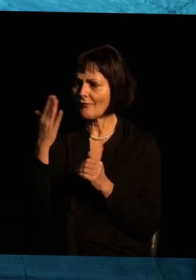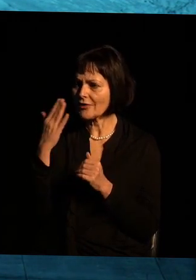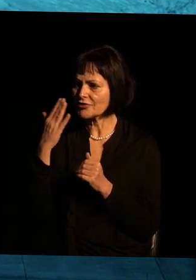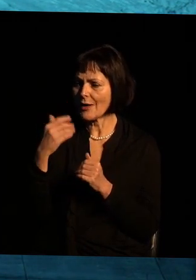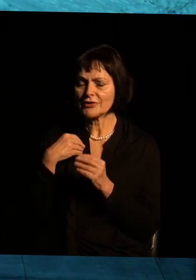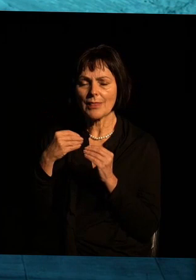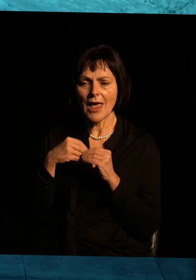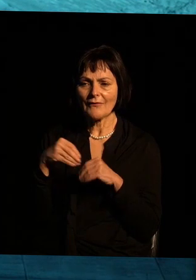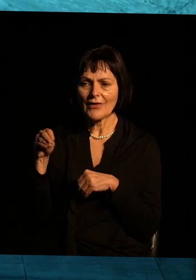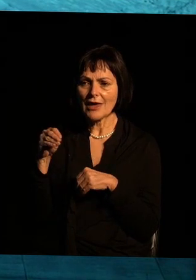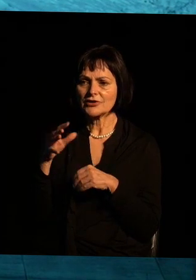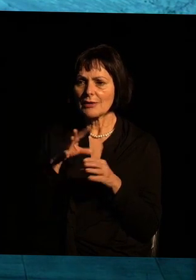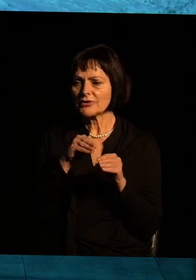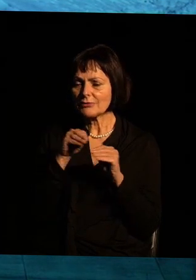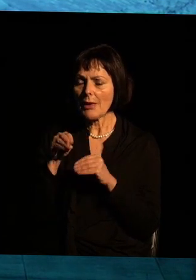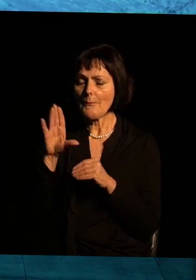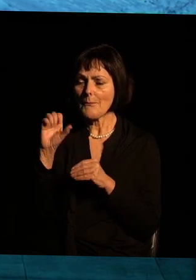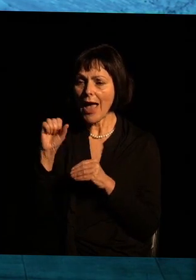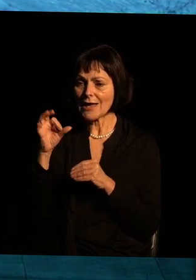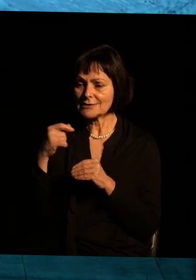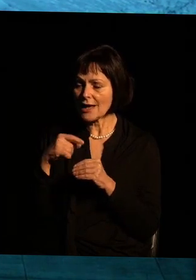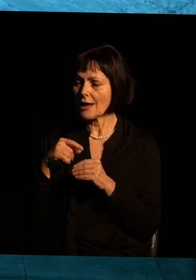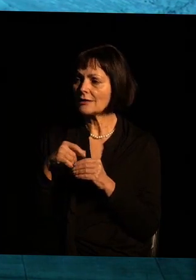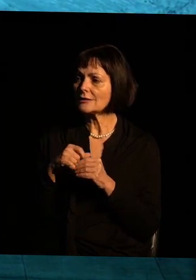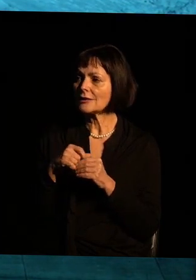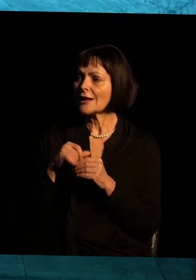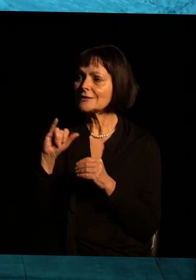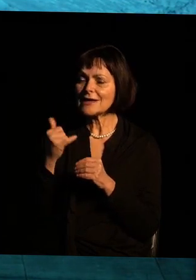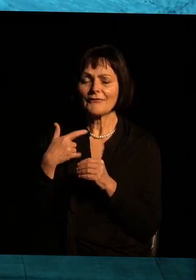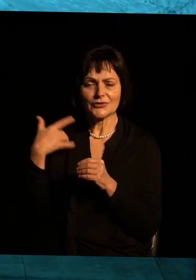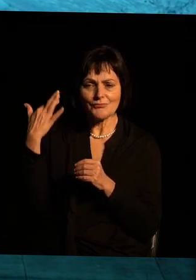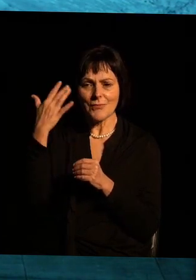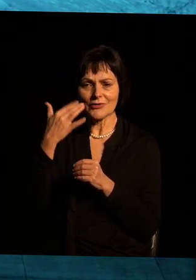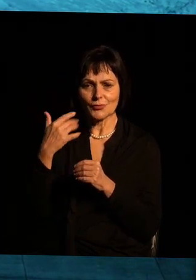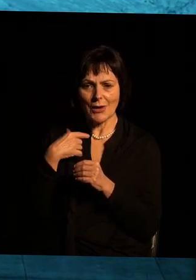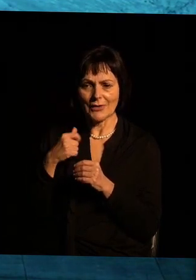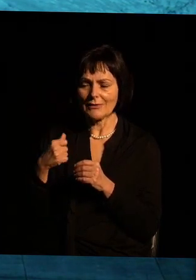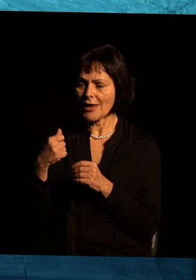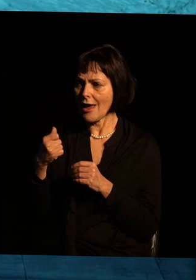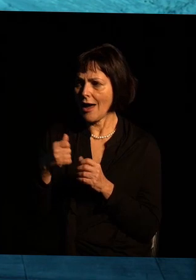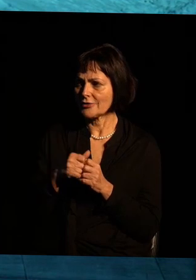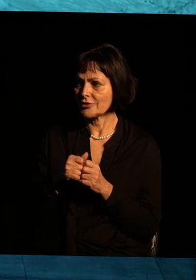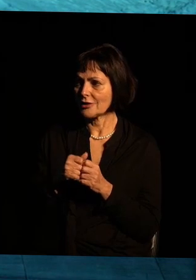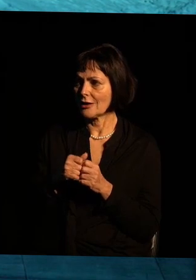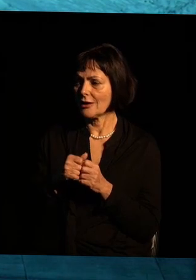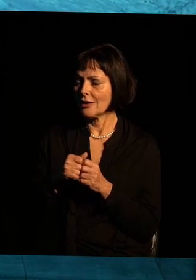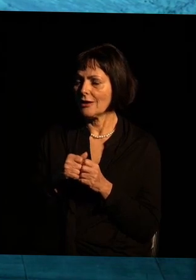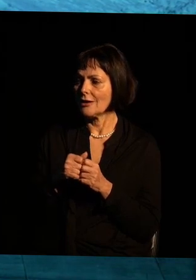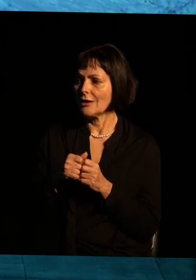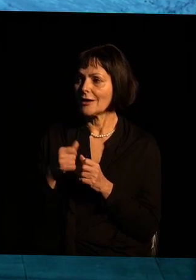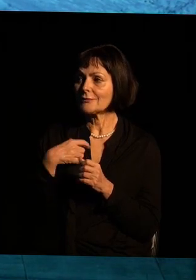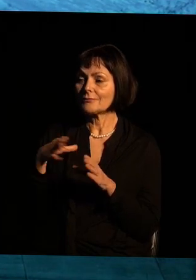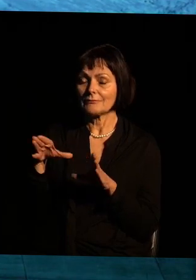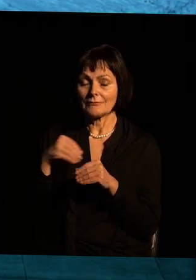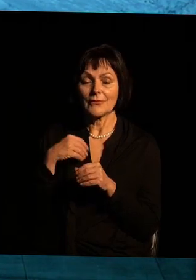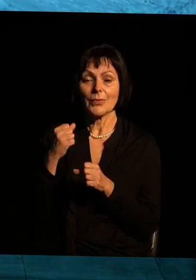że największe przewyższenie z bazy do szczytu jest. No i zawsze marzyłem, żeby tam jechać. No i jak to zwykle bywało, no